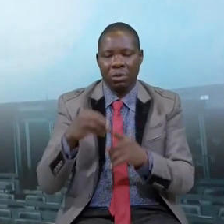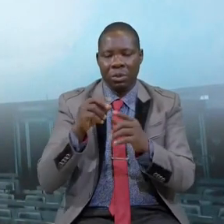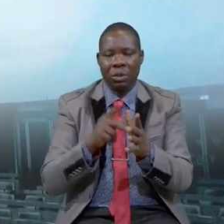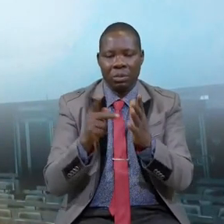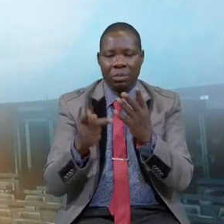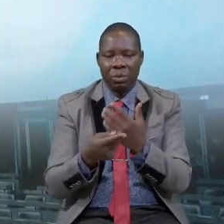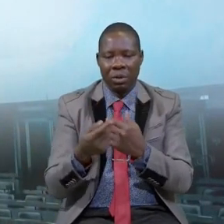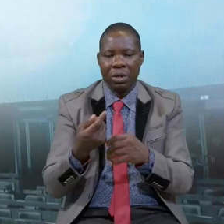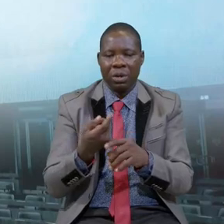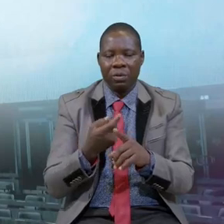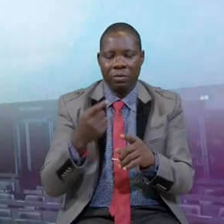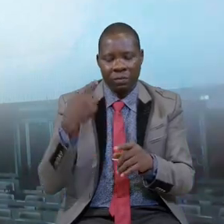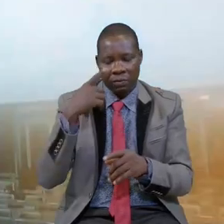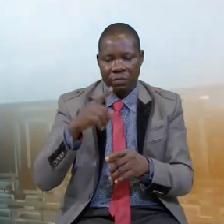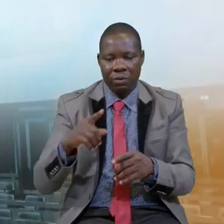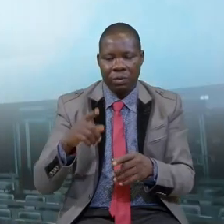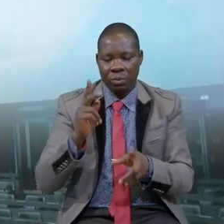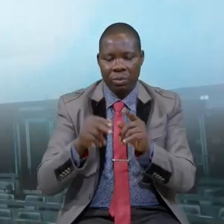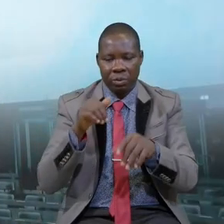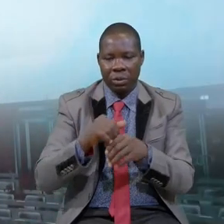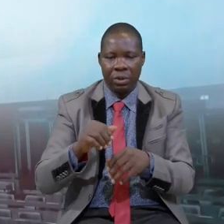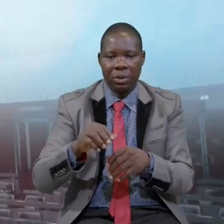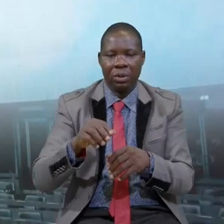Ceux qui sont au lieu Alpha,